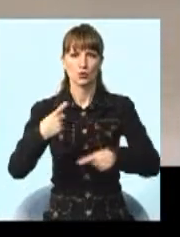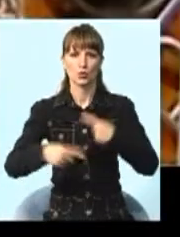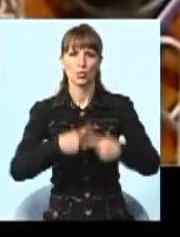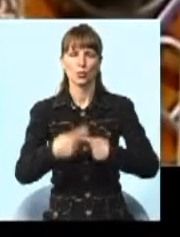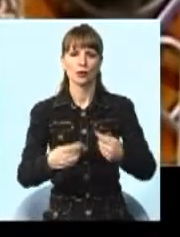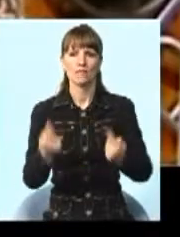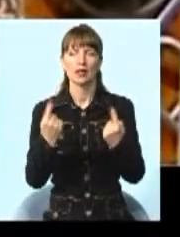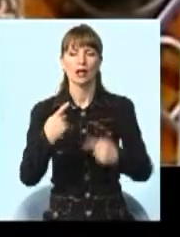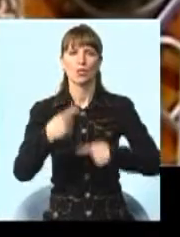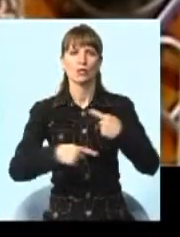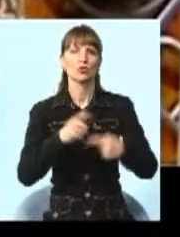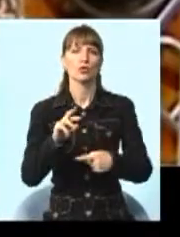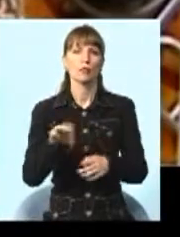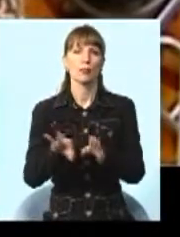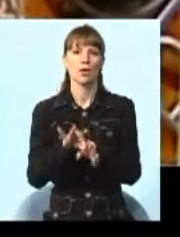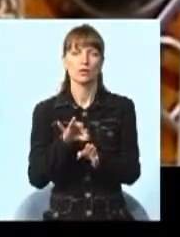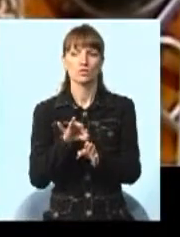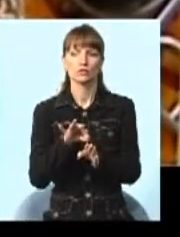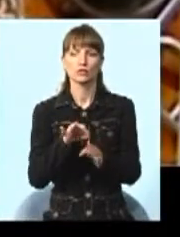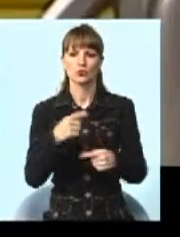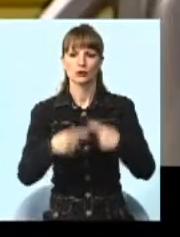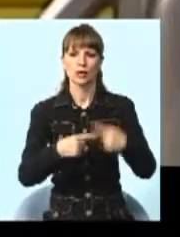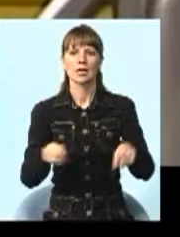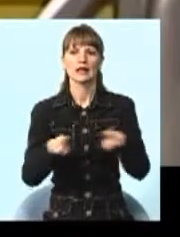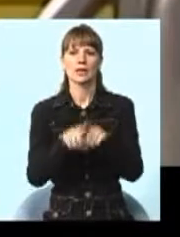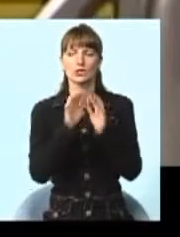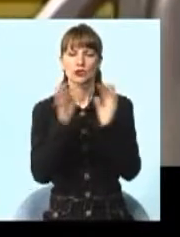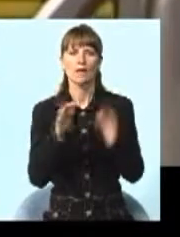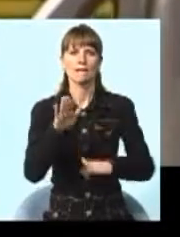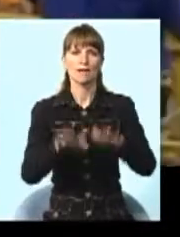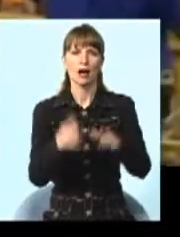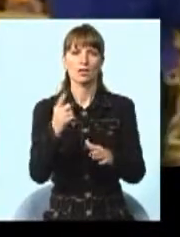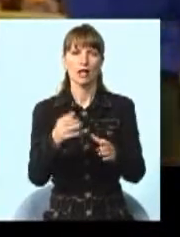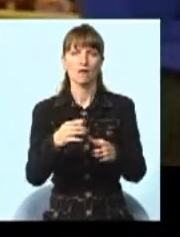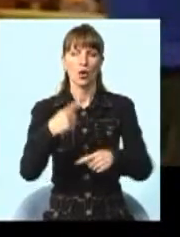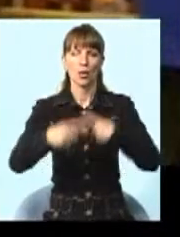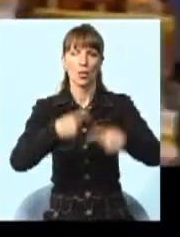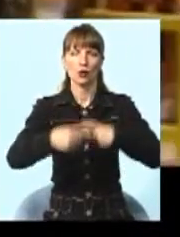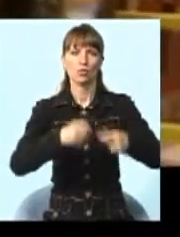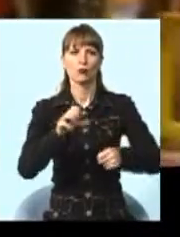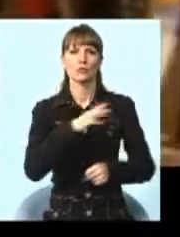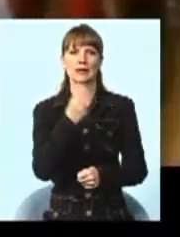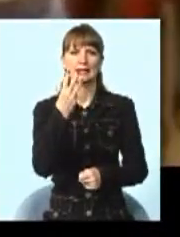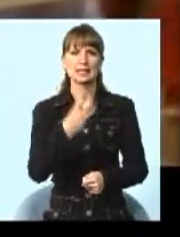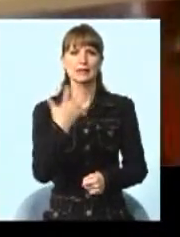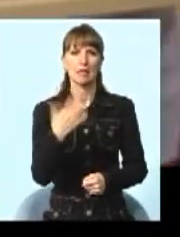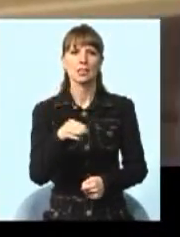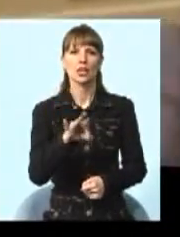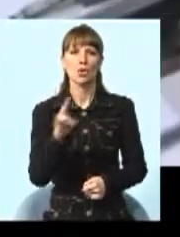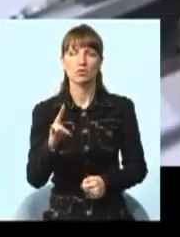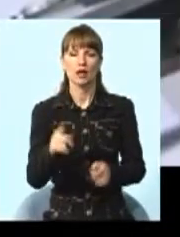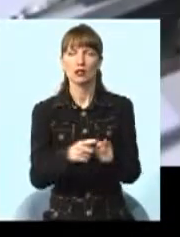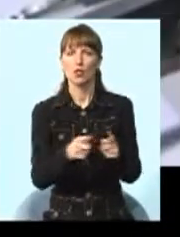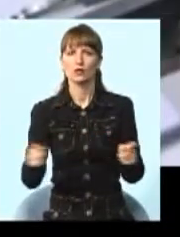велетенські рулони, аби зручно було його розрізати та зберігати. Вага одного рулону може досягати 35 тонн, а довжина